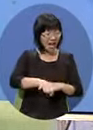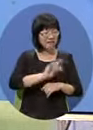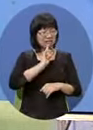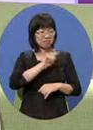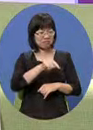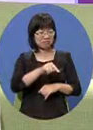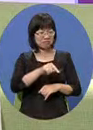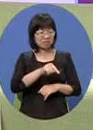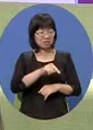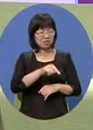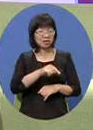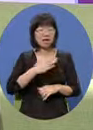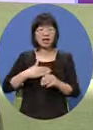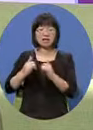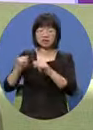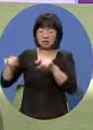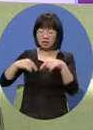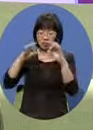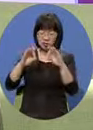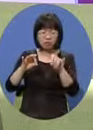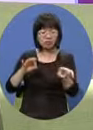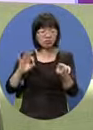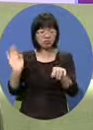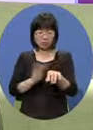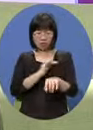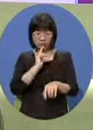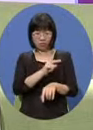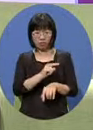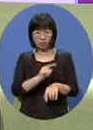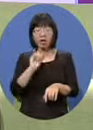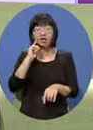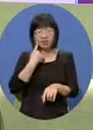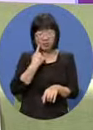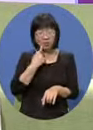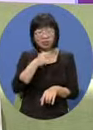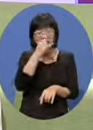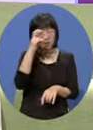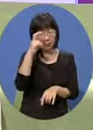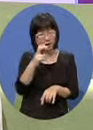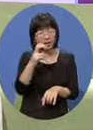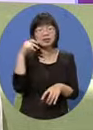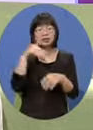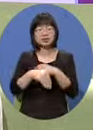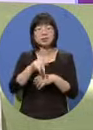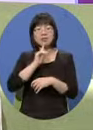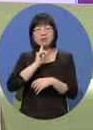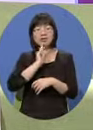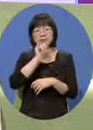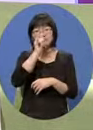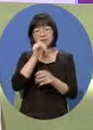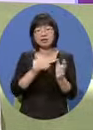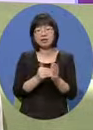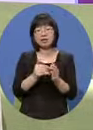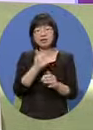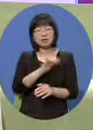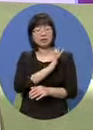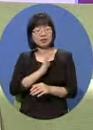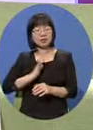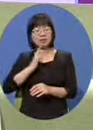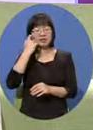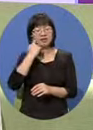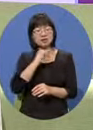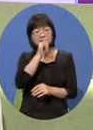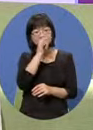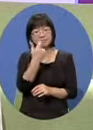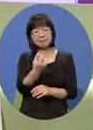뭐 설마 그랬겠냐. 아는 사람일 경우에는 네가 잘못한 거겠지. 혹은 뭐 예뻐서 그런 거야. 이런 식으로 얘기도 하기도 하고. 정말 너무 배신감을 네. 느낄 수도